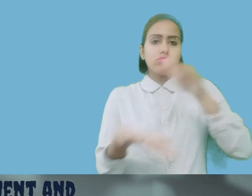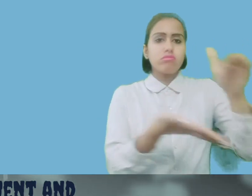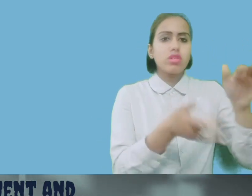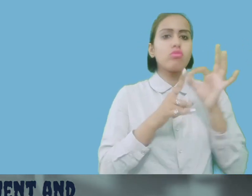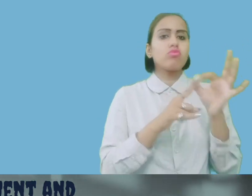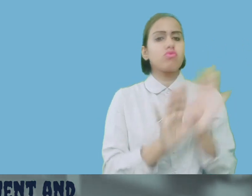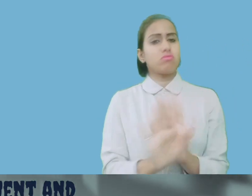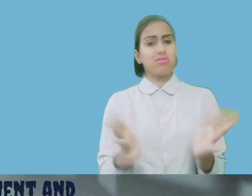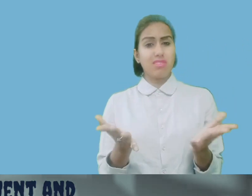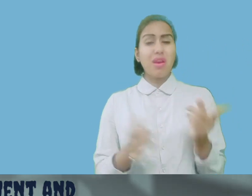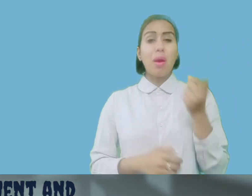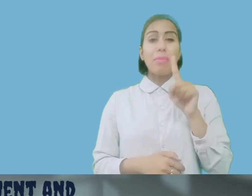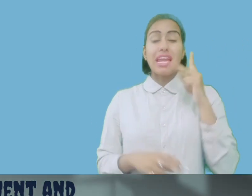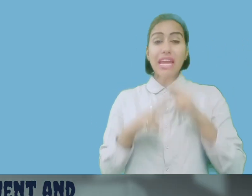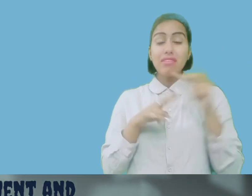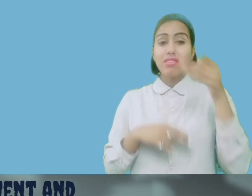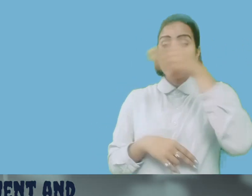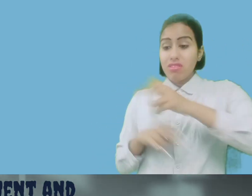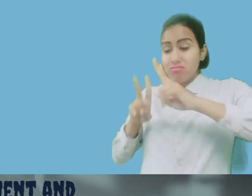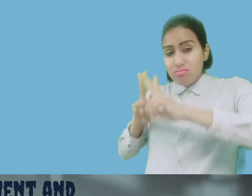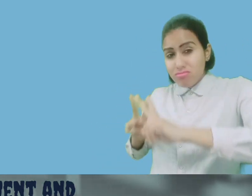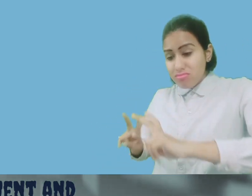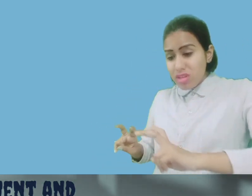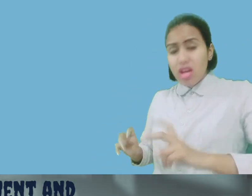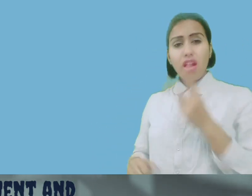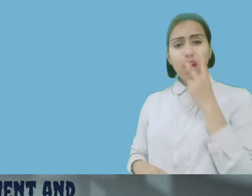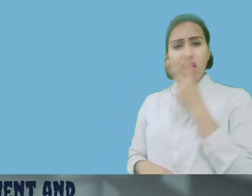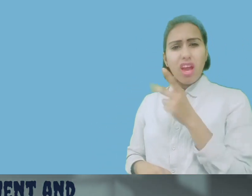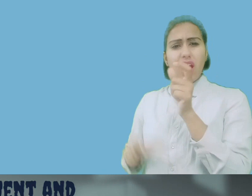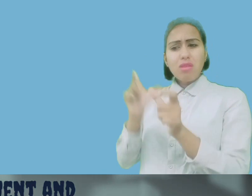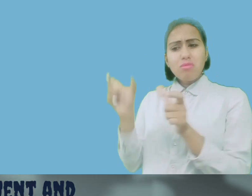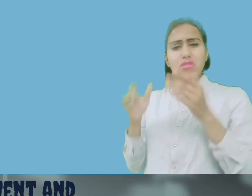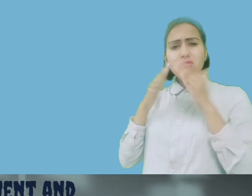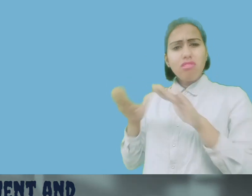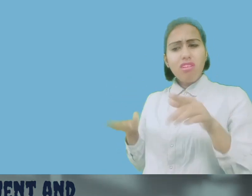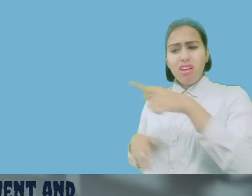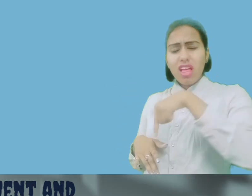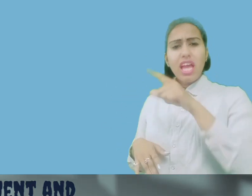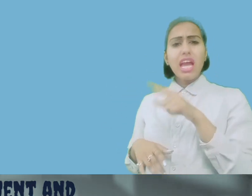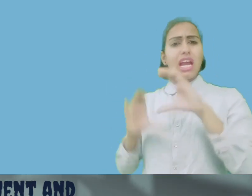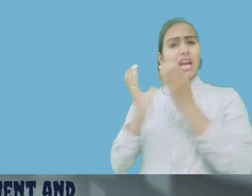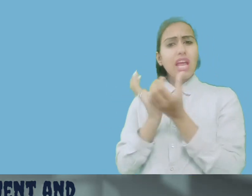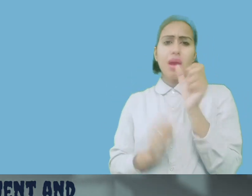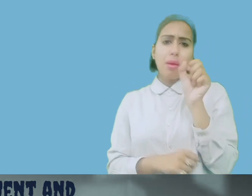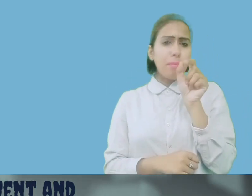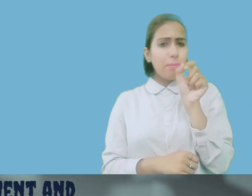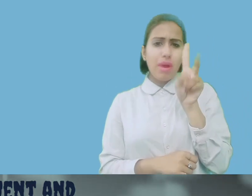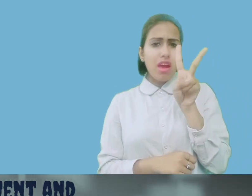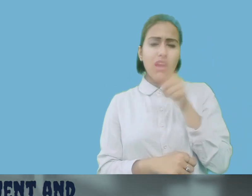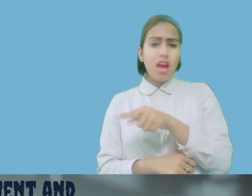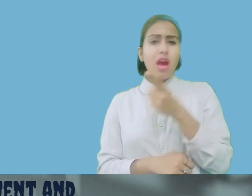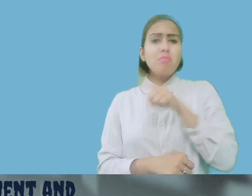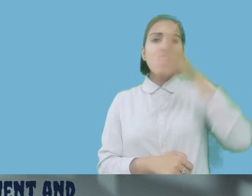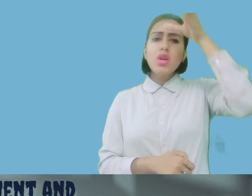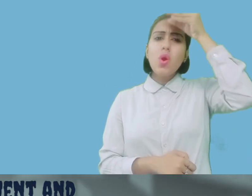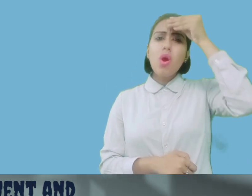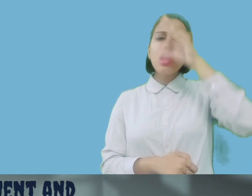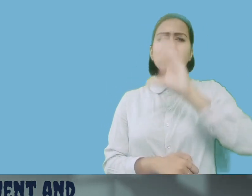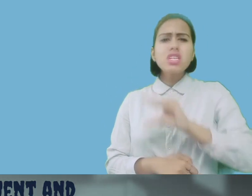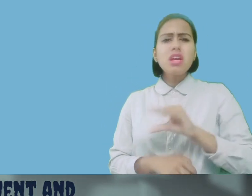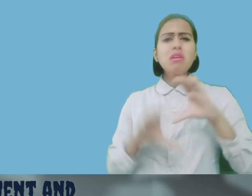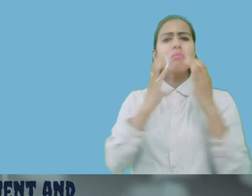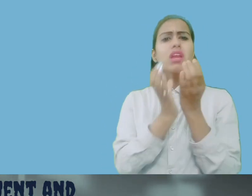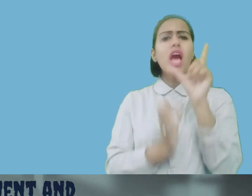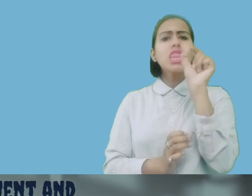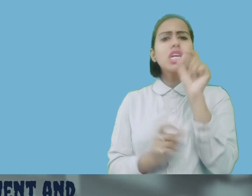ग्रांट देती है, लेकिन अगर उनकी हम मूलभूत व्यवस्थाएं देखें, अगर वहाँ बच्चों का एजुकेशन देखें, तो जो 12th